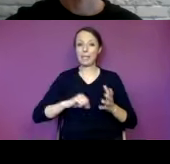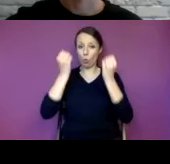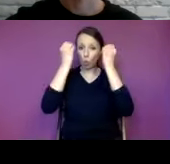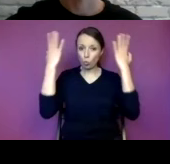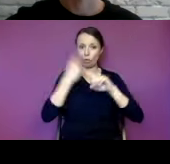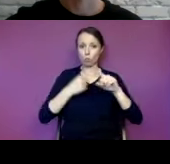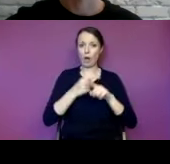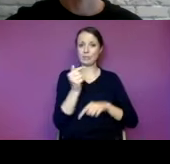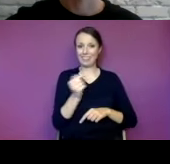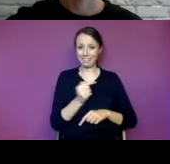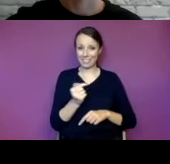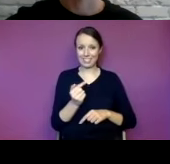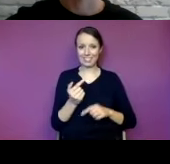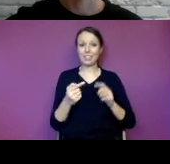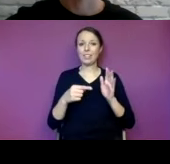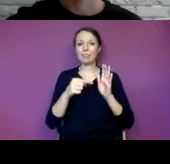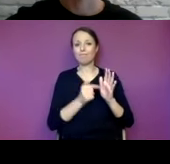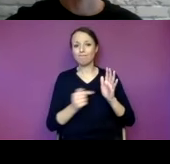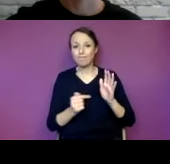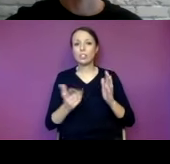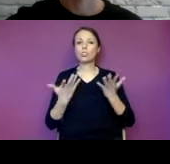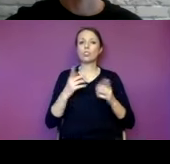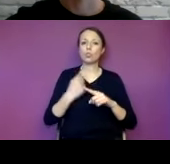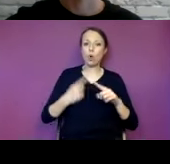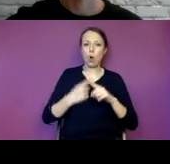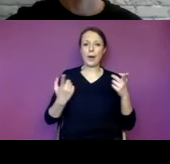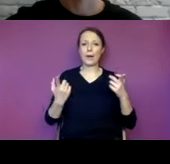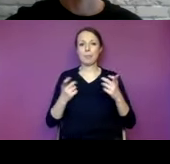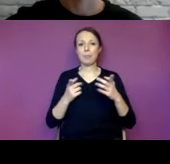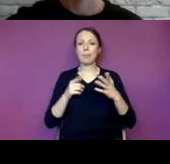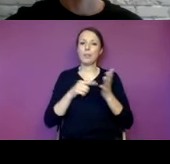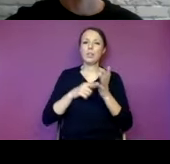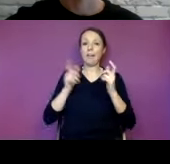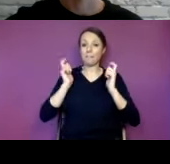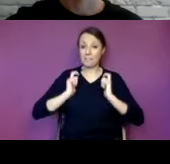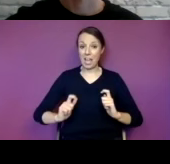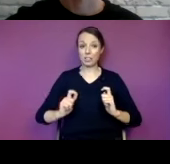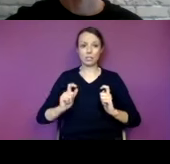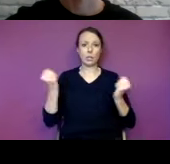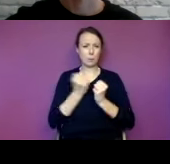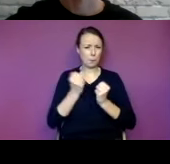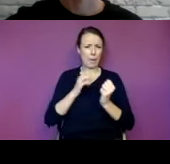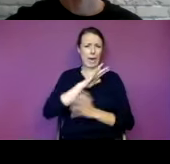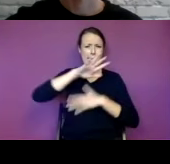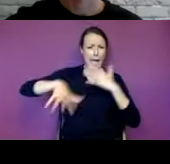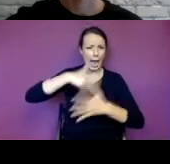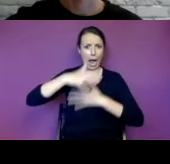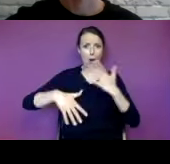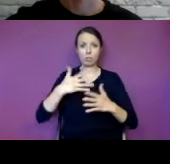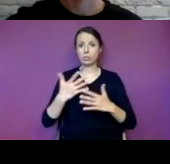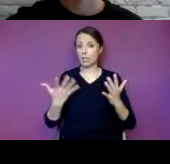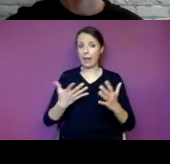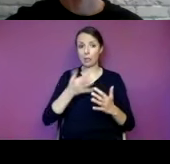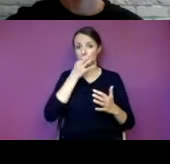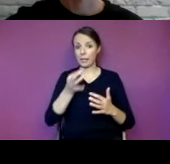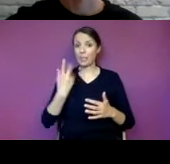ta wieś jest szalenie chaotyczna, czy że to obejście jest szalenie chaotyczne, ale pytanie, czy nie robimy tego właśnie narzucając trochę nasze kryteria,